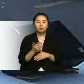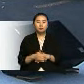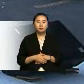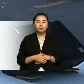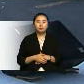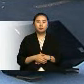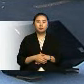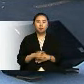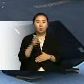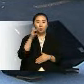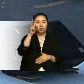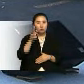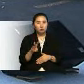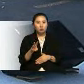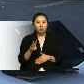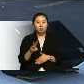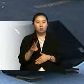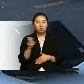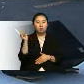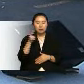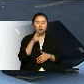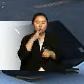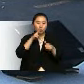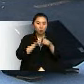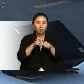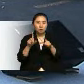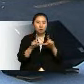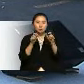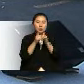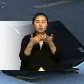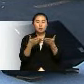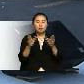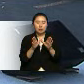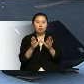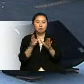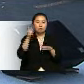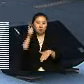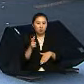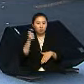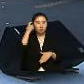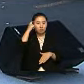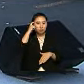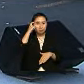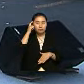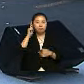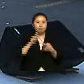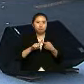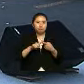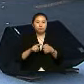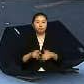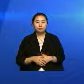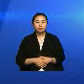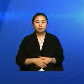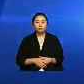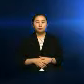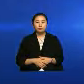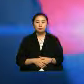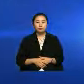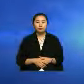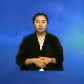때문인데요. 하지만 포천시는 항소하기로 했고 시민단체의 저항 의지도 강경합니다. 보도에 유승한 기자입니다.